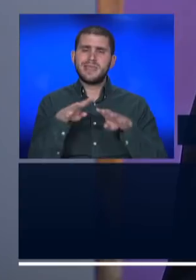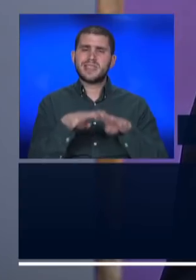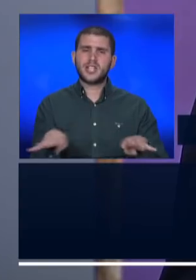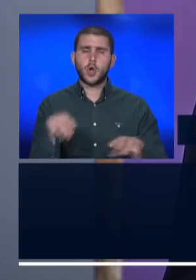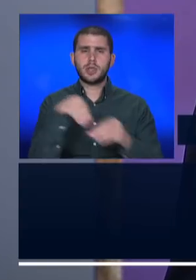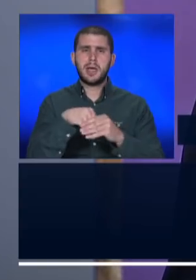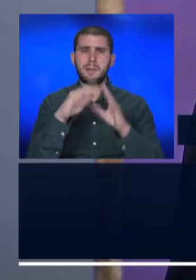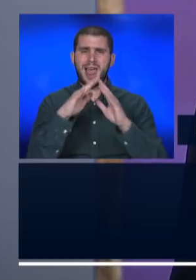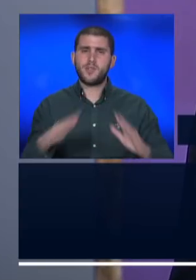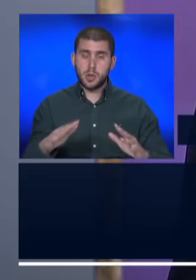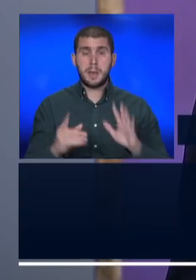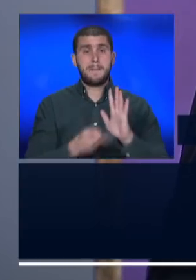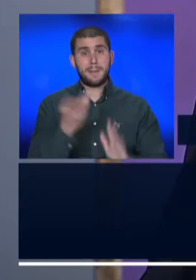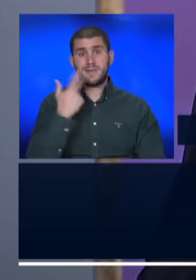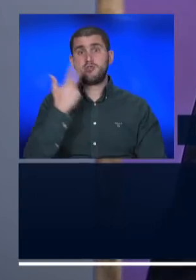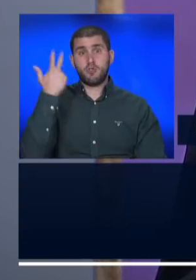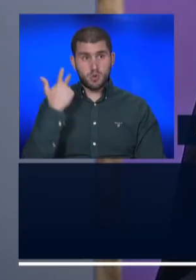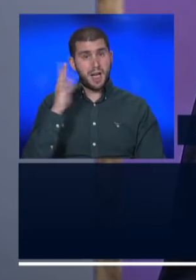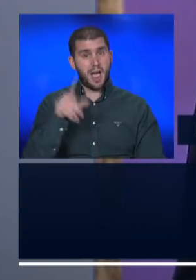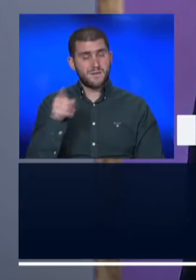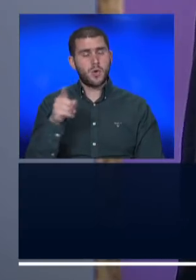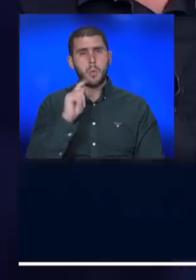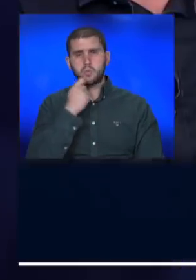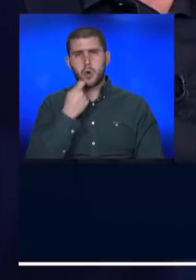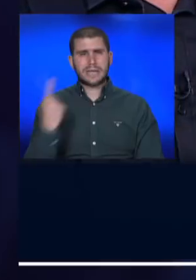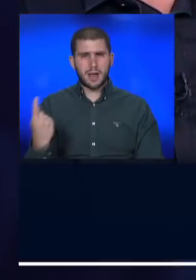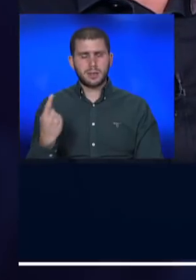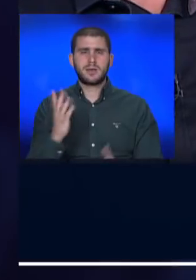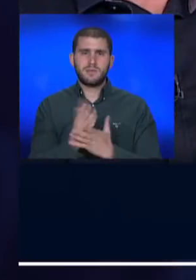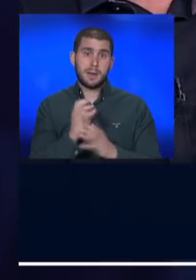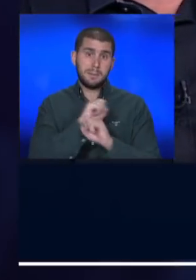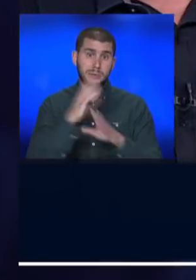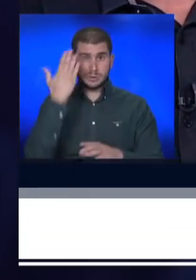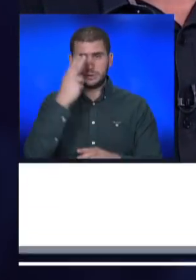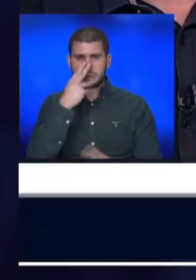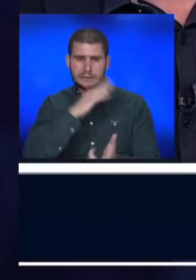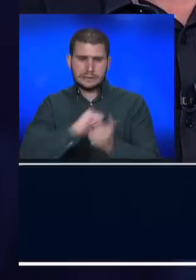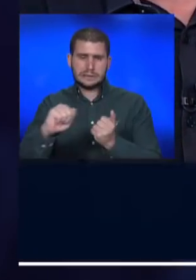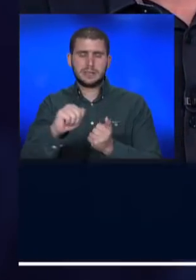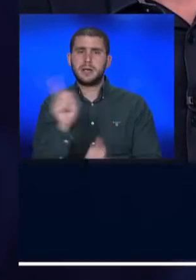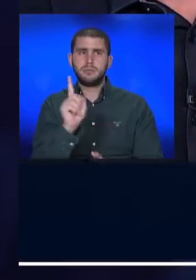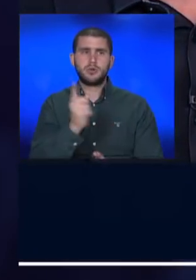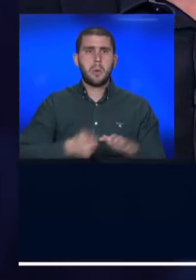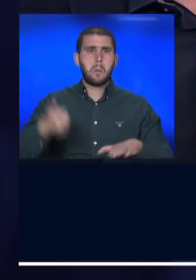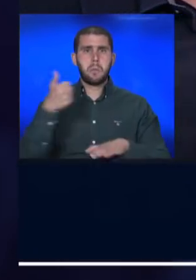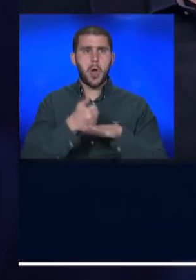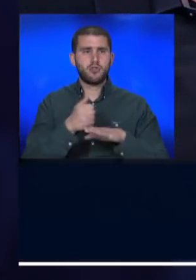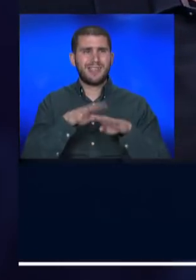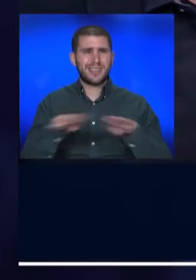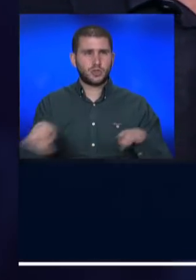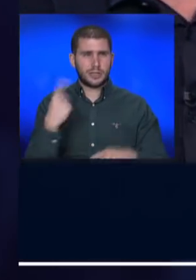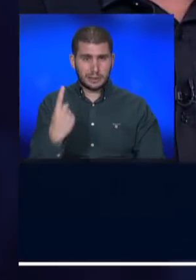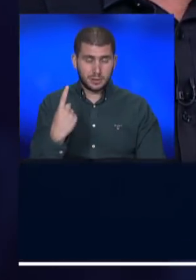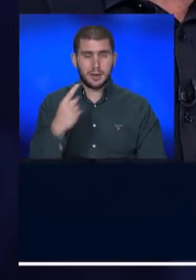אחת לפני 3 שנים אפילו המוסד, לפי פרסומים זרים כמובן, ניסה לחסל את מי שעמד בראש התשתית הזאת, בחור בשם